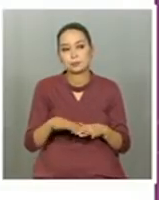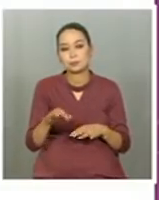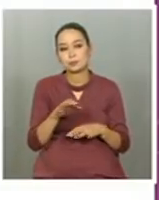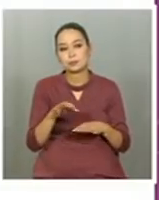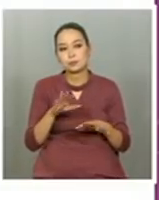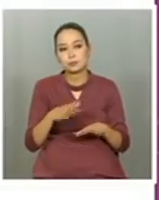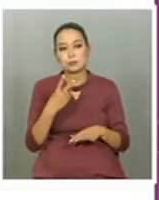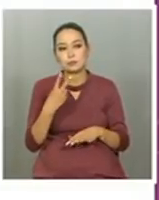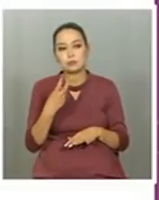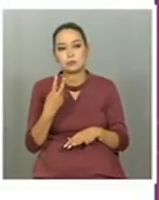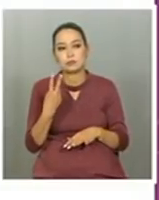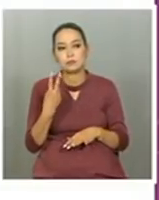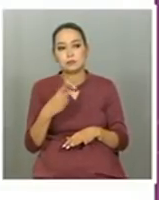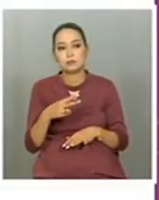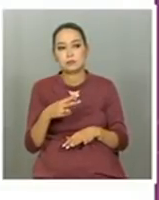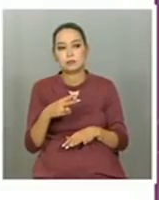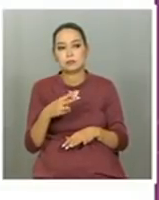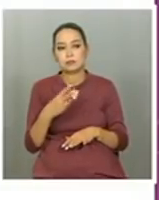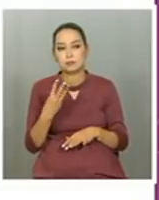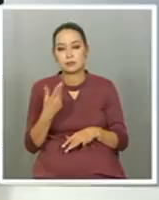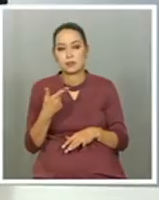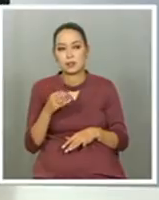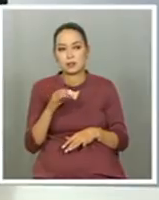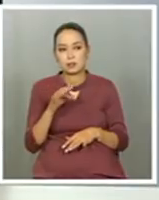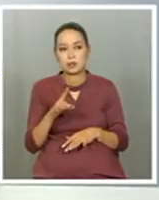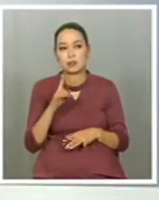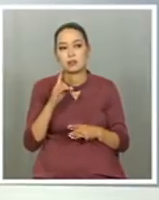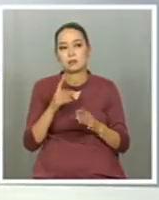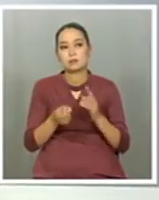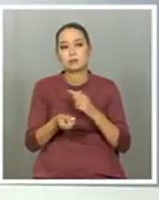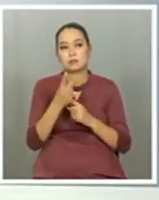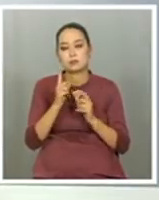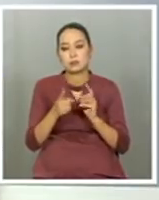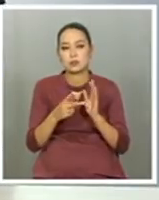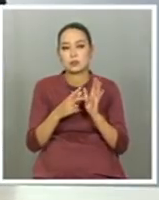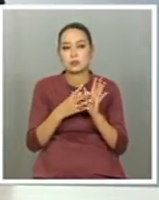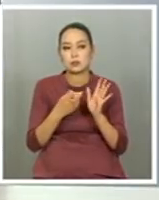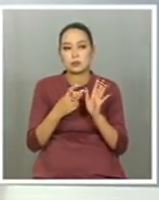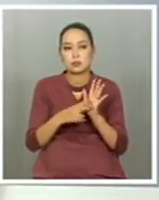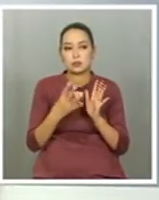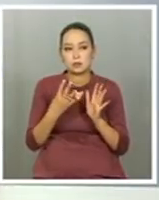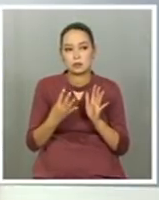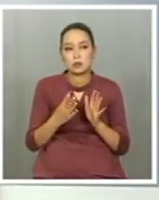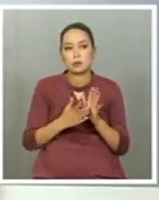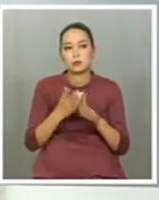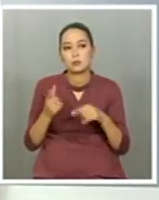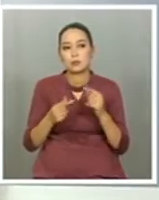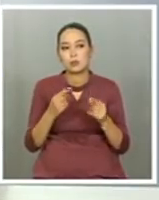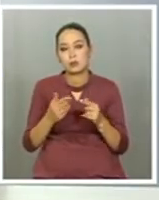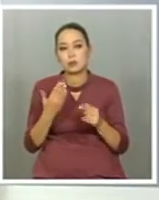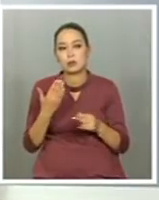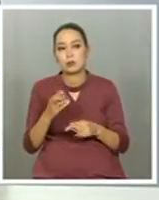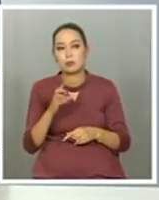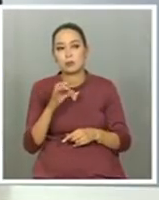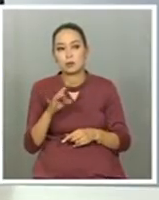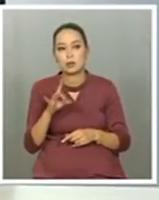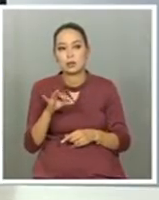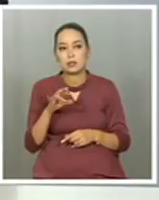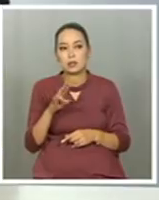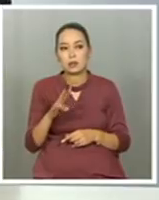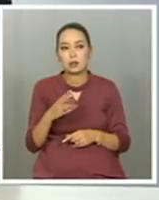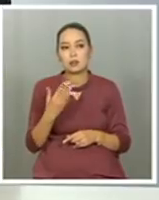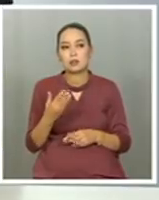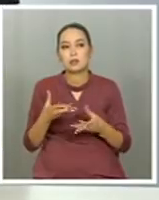гектар, ұйымдастырылған жылы 1984, өсімдіктер: бор рияңы, кәдімгі жұмсақ жеміс, хиуас